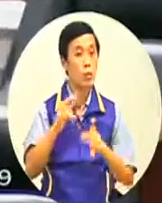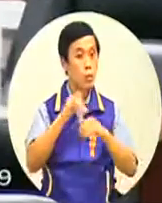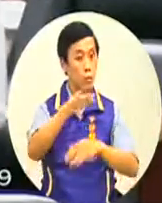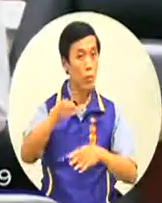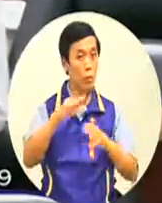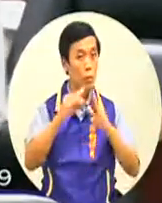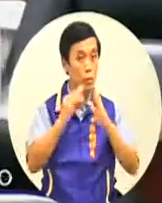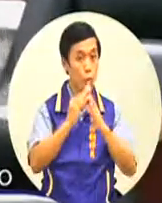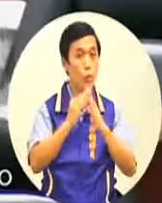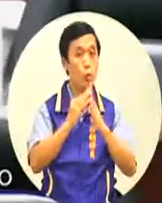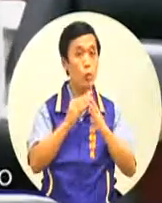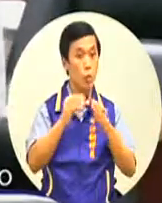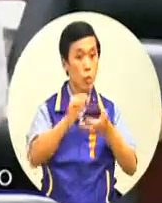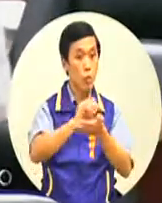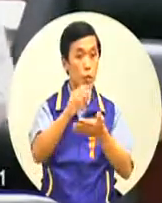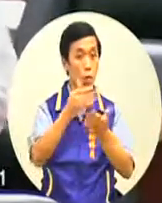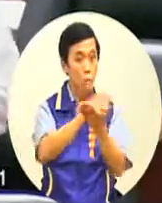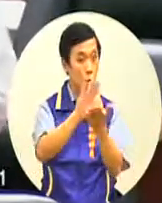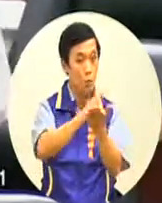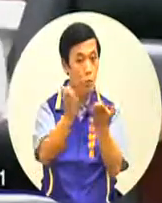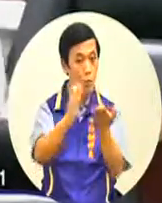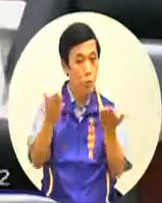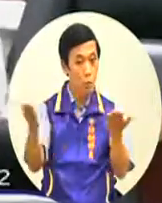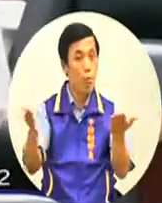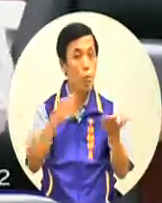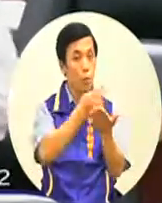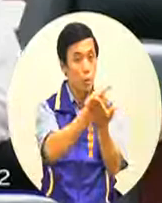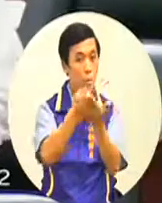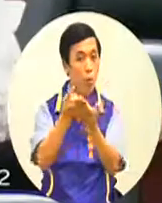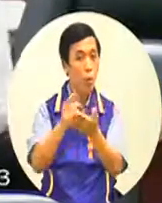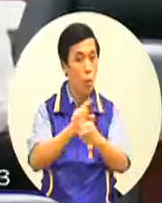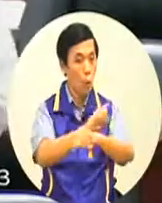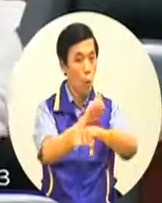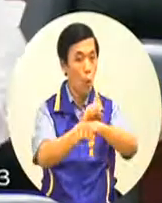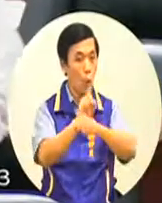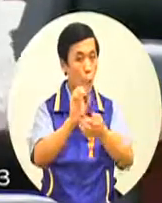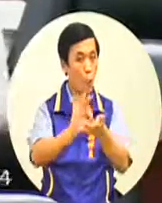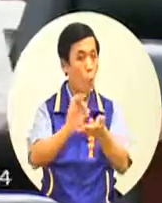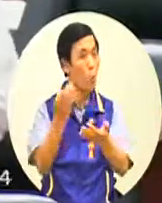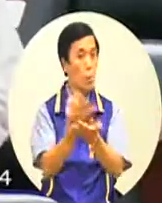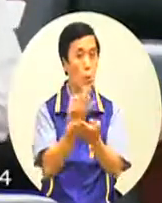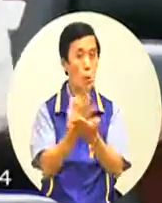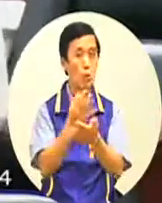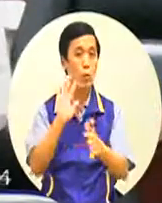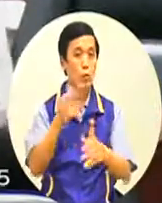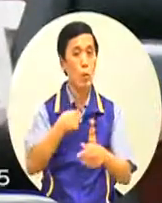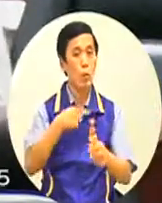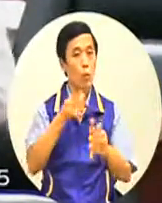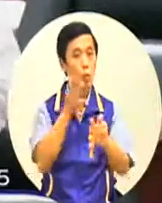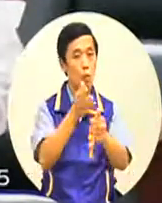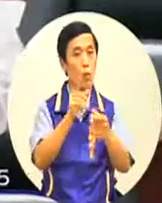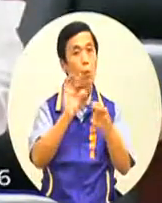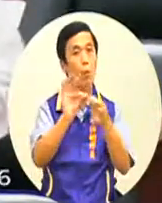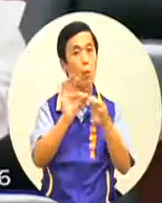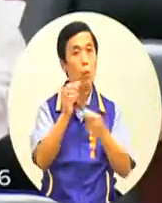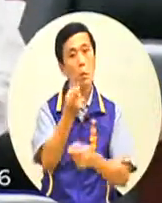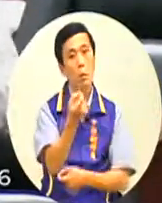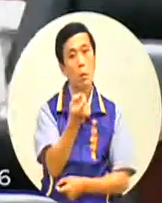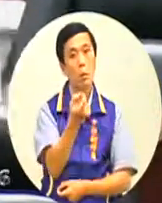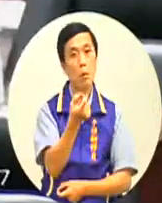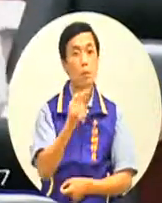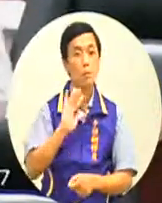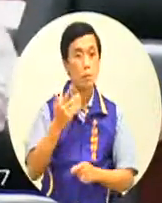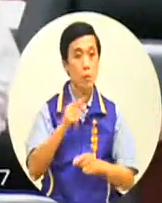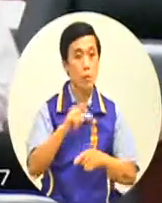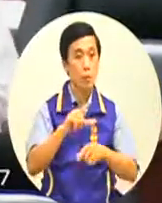每一页其实光要探究这些课题，讲个一小时都不为过，可是一个议员只有十五分钟，所以针对一些我们一直长